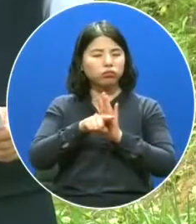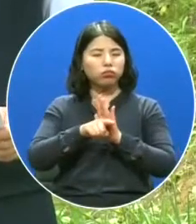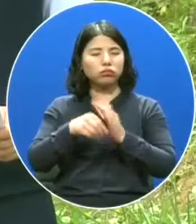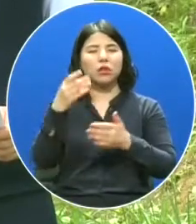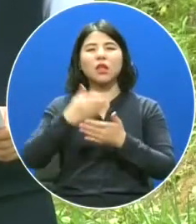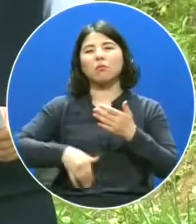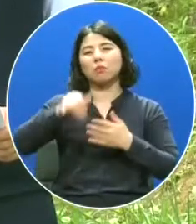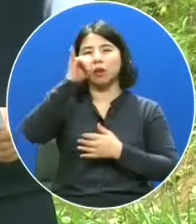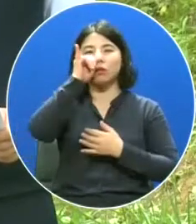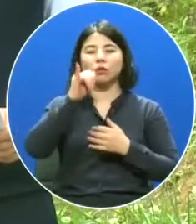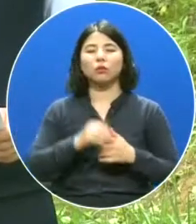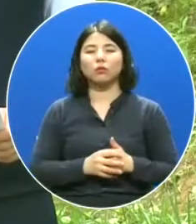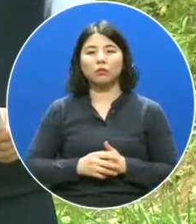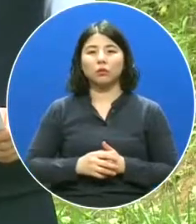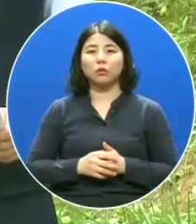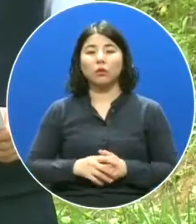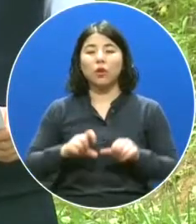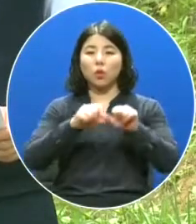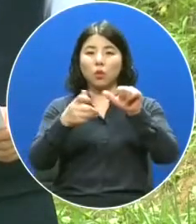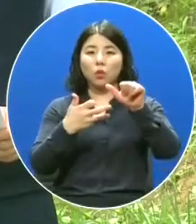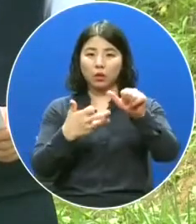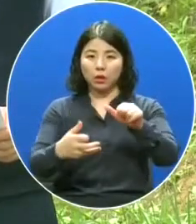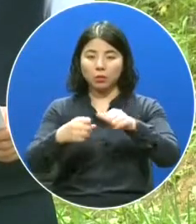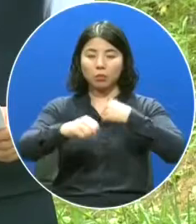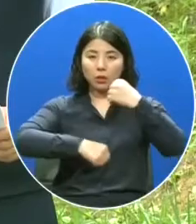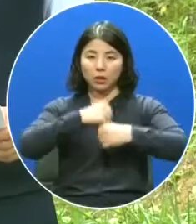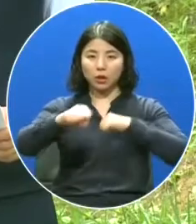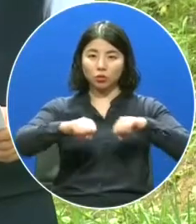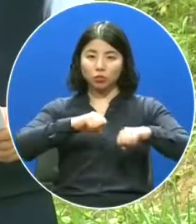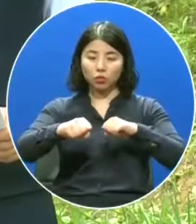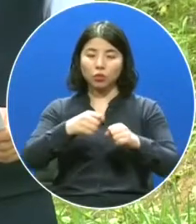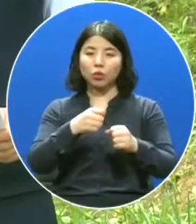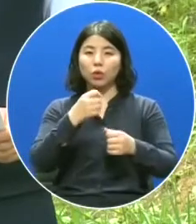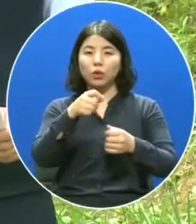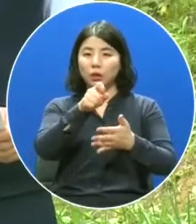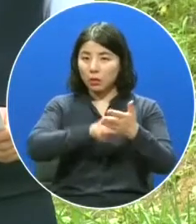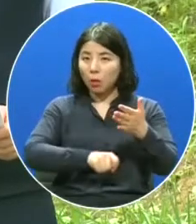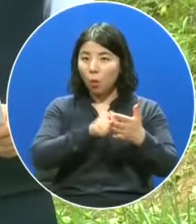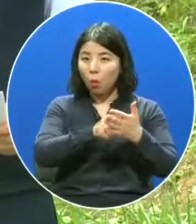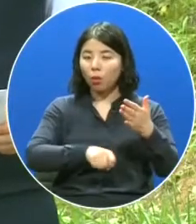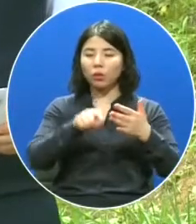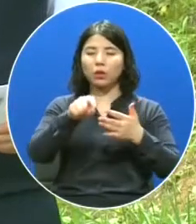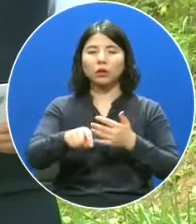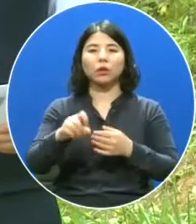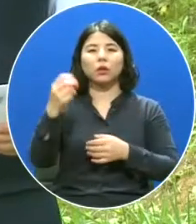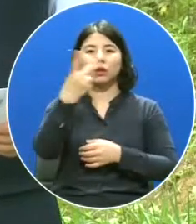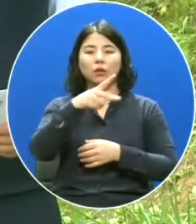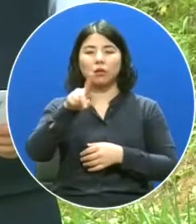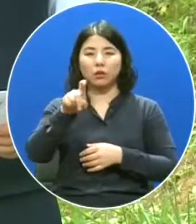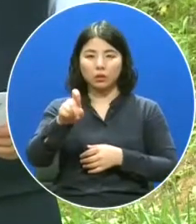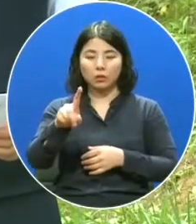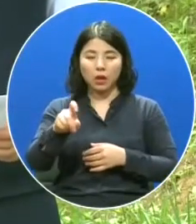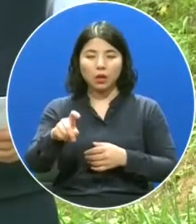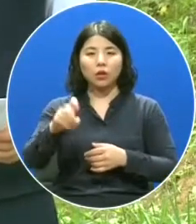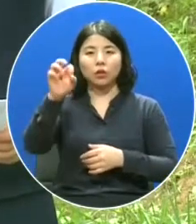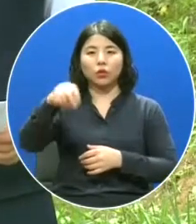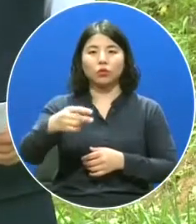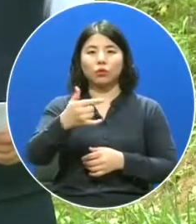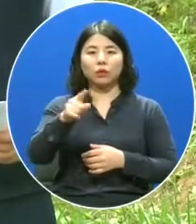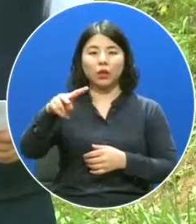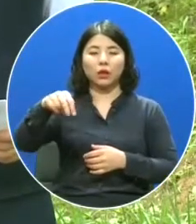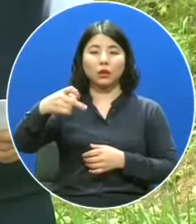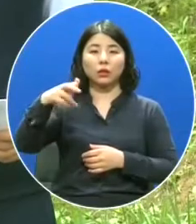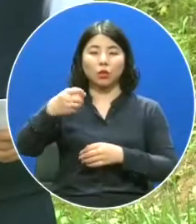아직도 존재하고 있습니다. 5.18 민주화운동 기록물이 2011년 유네스코